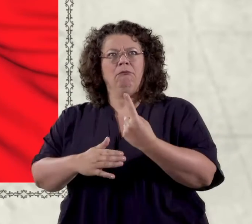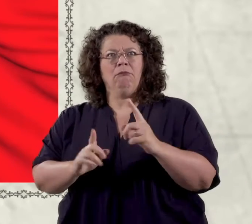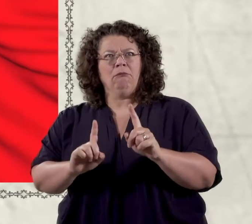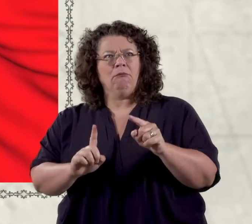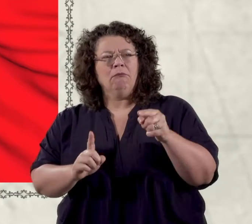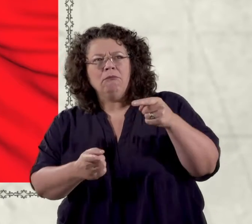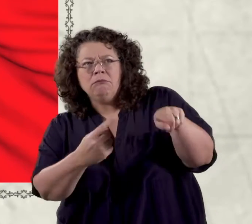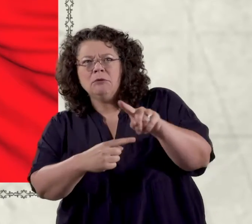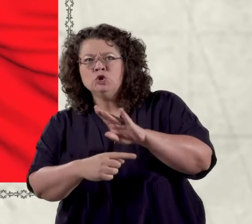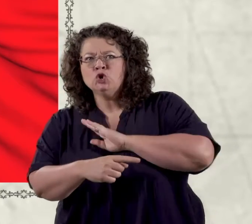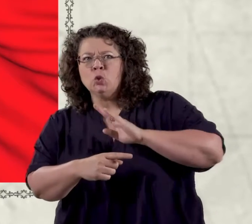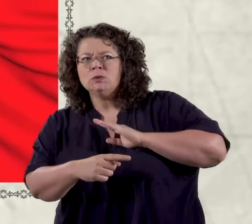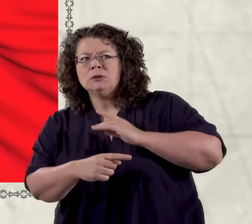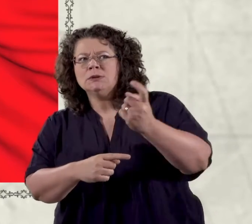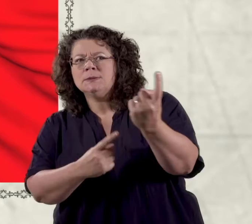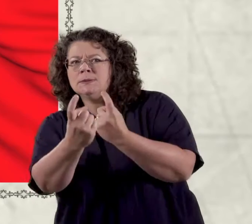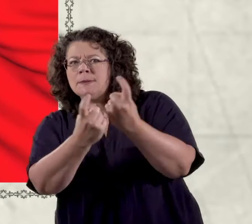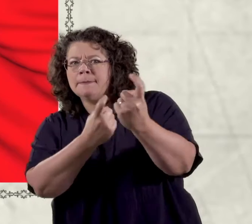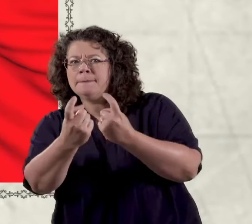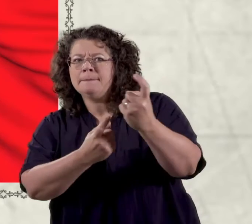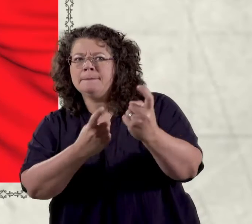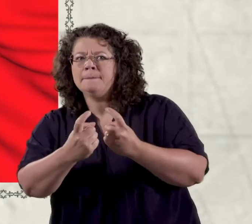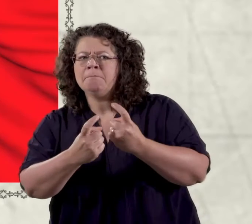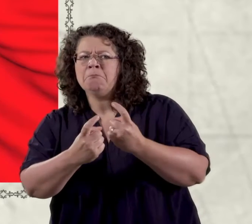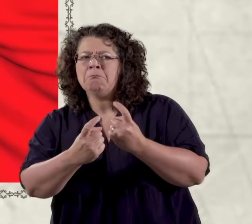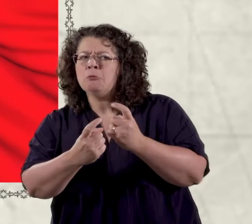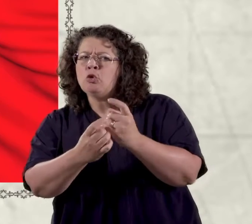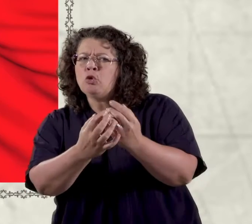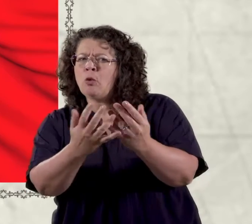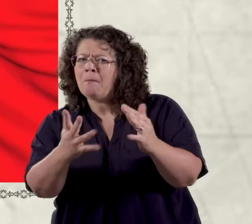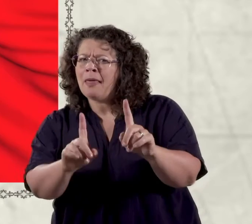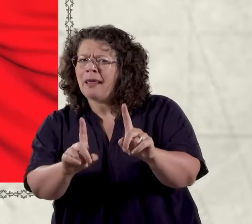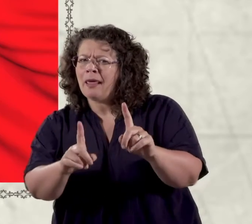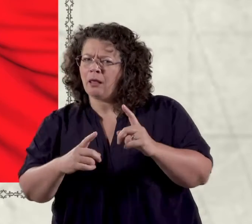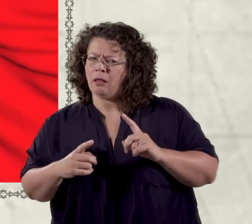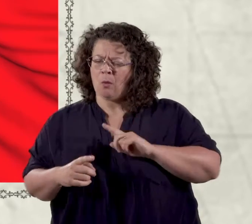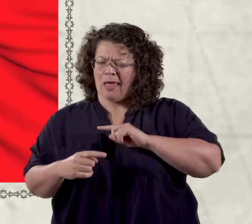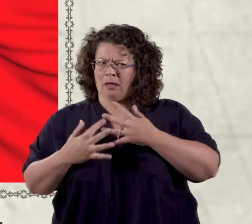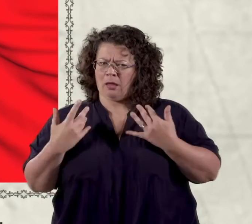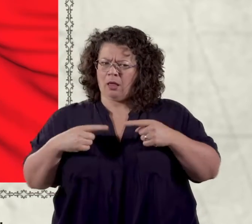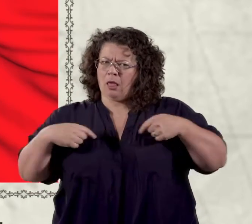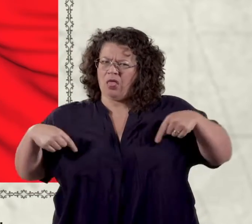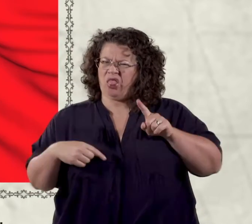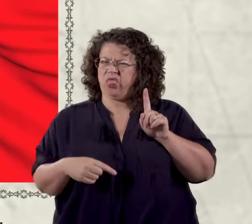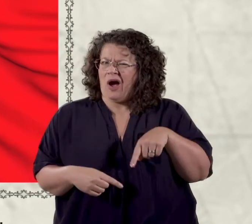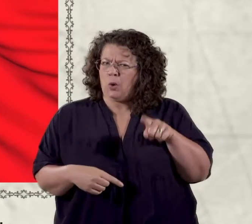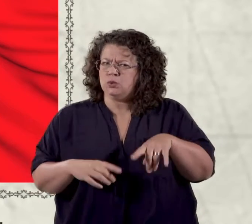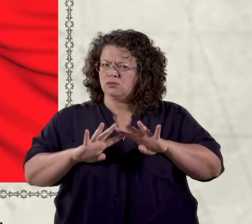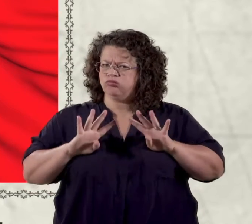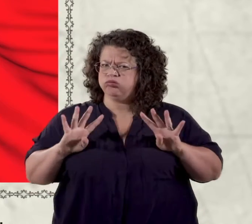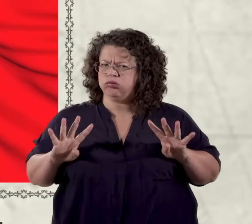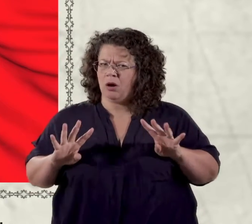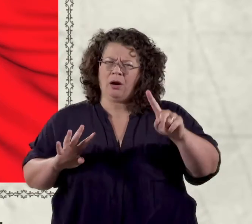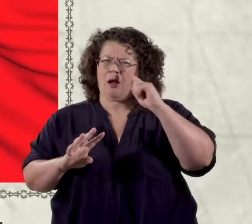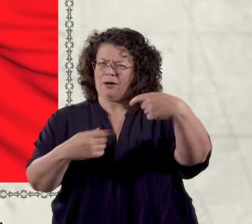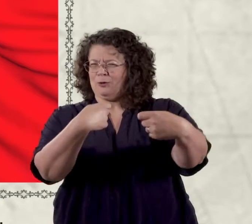fawr ohonyn nhw. O'n y miloedd ohonyn ni, o'n nhw'n methu reoli ni. Roedd ambell berson wedi dechrau torri